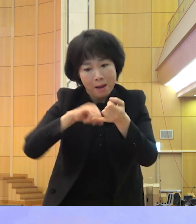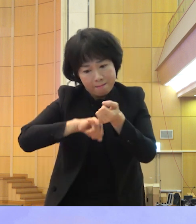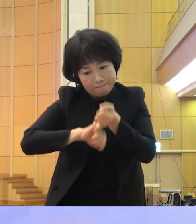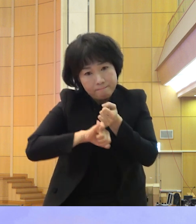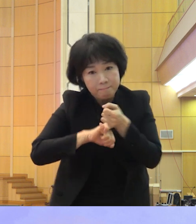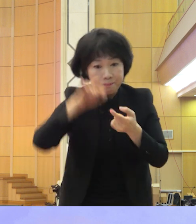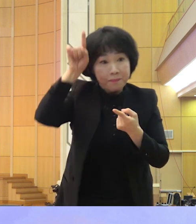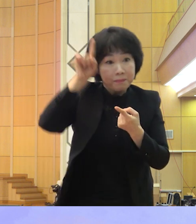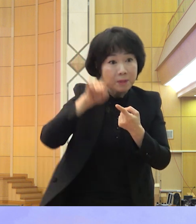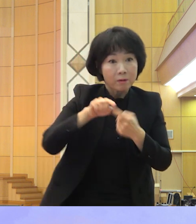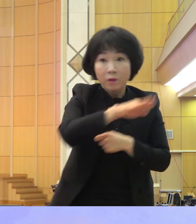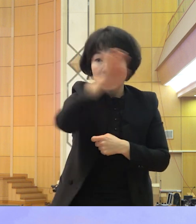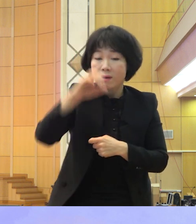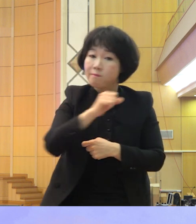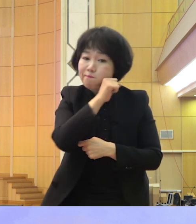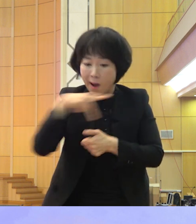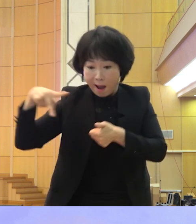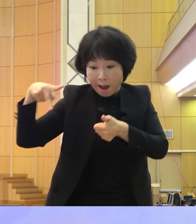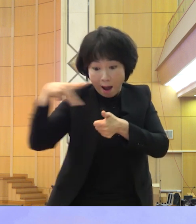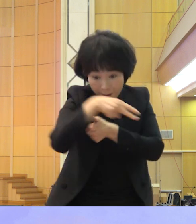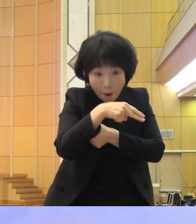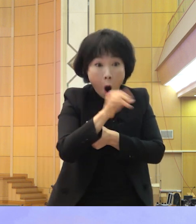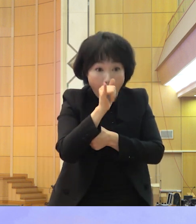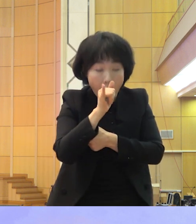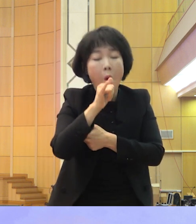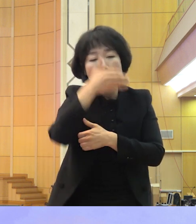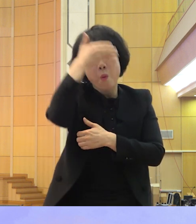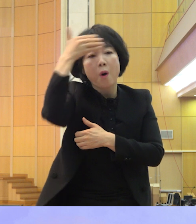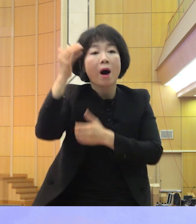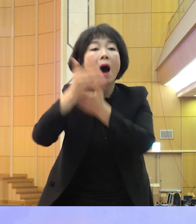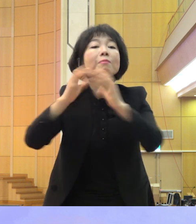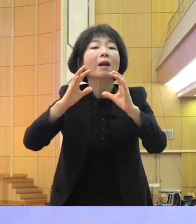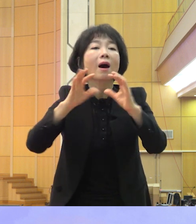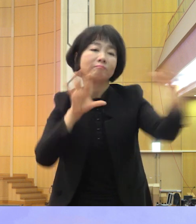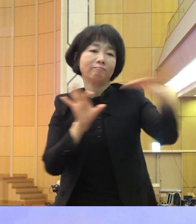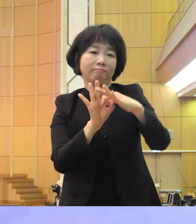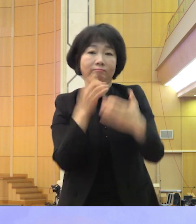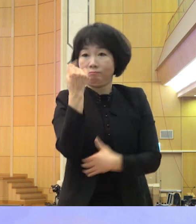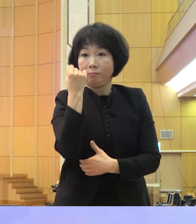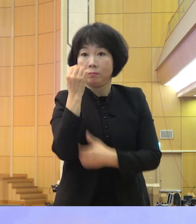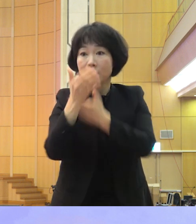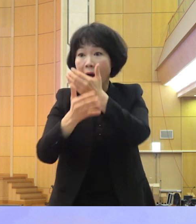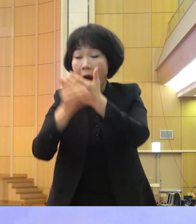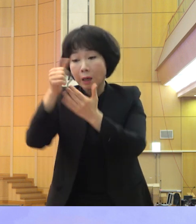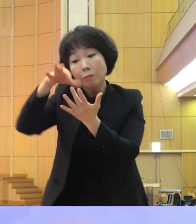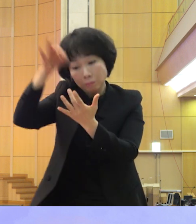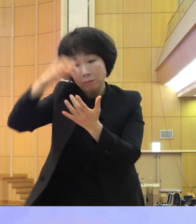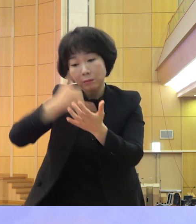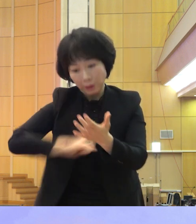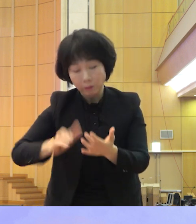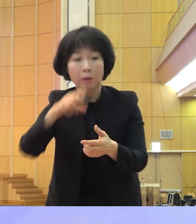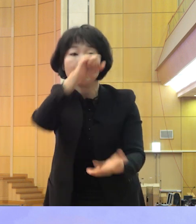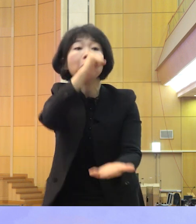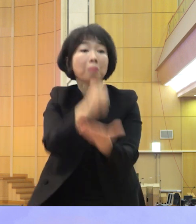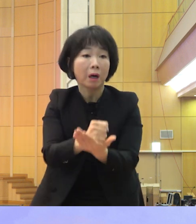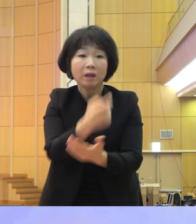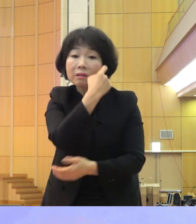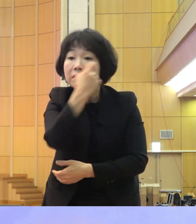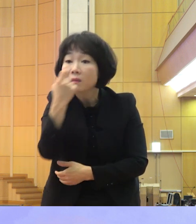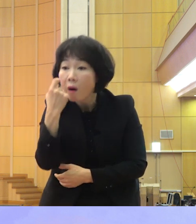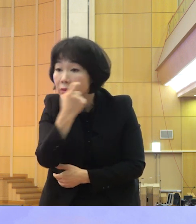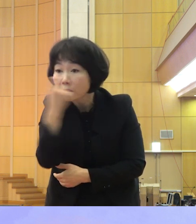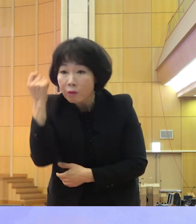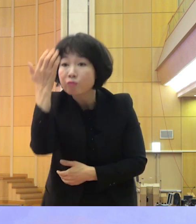언약대로 할례를 받으면 하나님의 백성이요 하나님의 자녀라고 하는